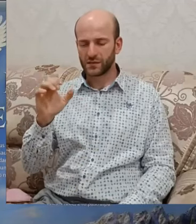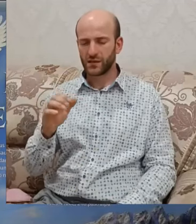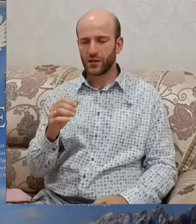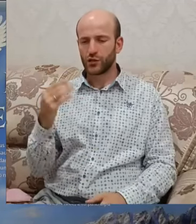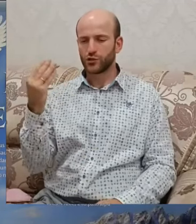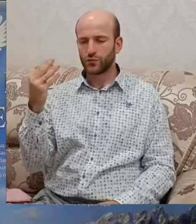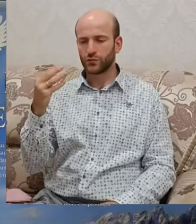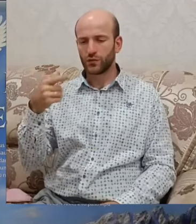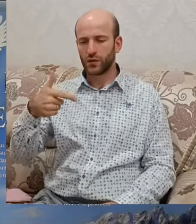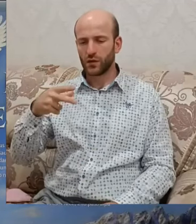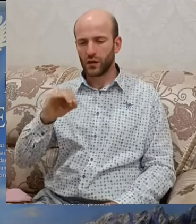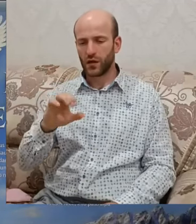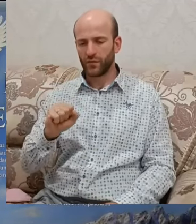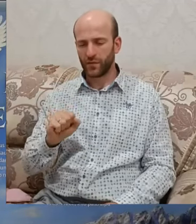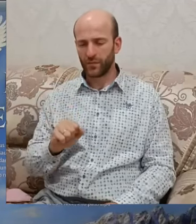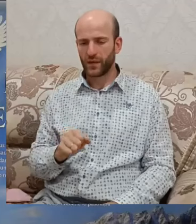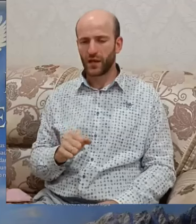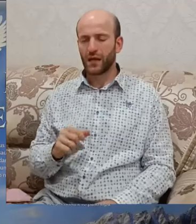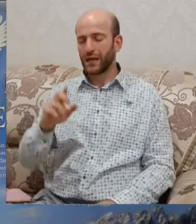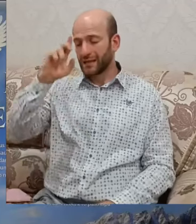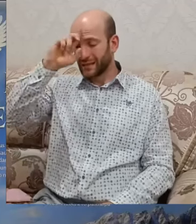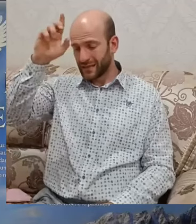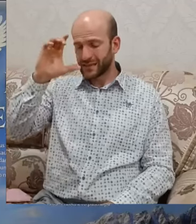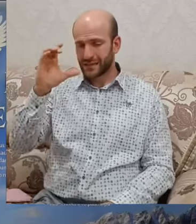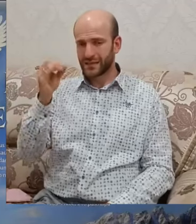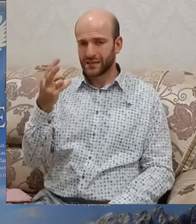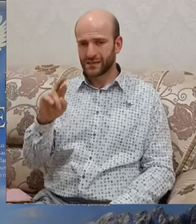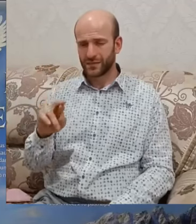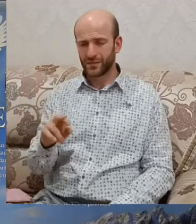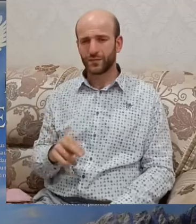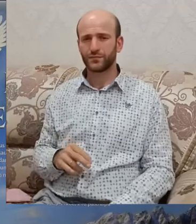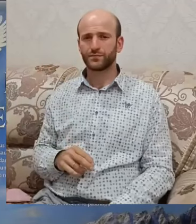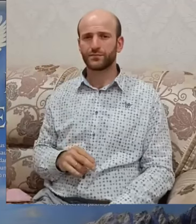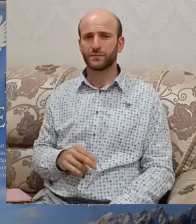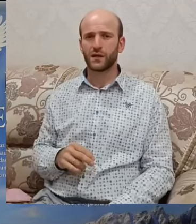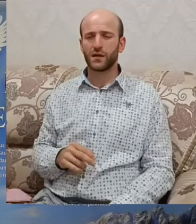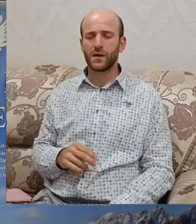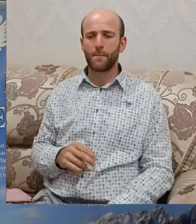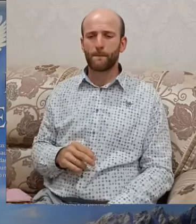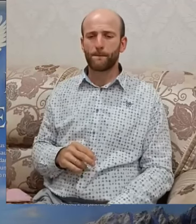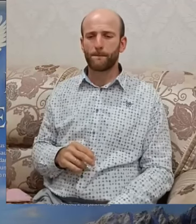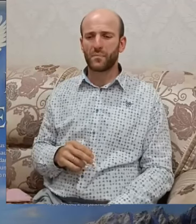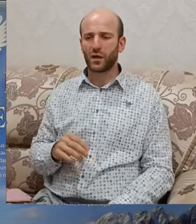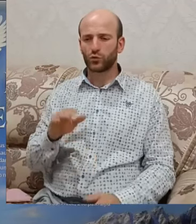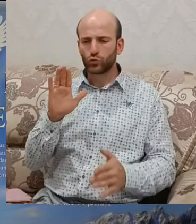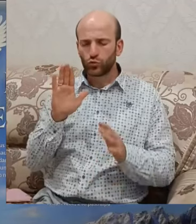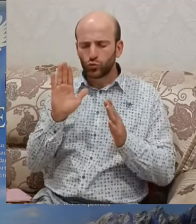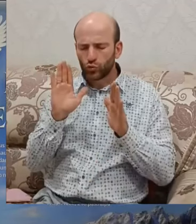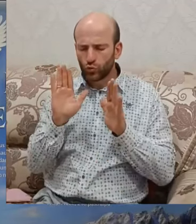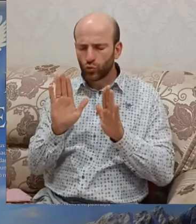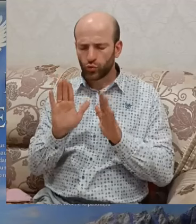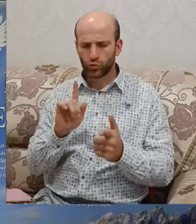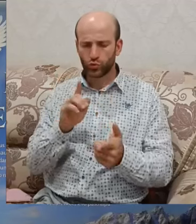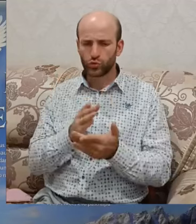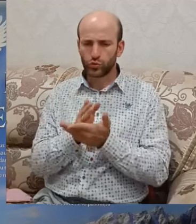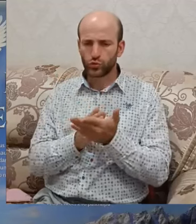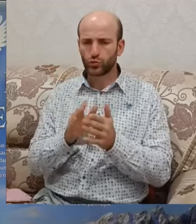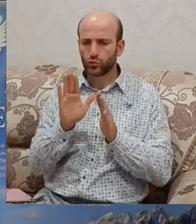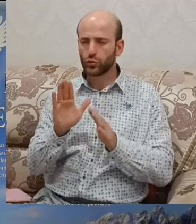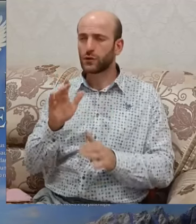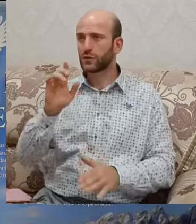Karališkoji sėkla. Царское семя. Turi tarnauti karališkai sėklai. Должно служить царскому семени.